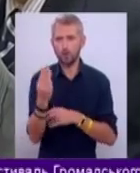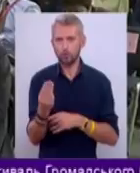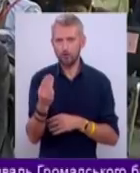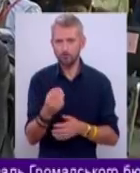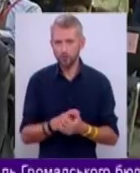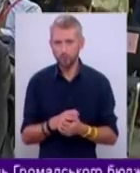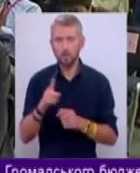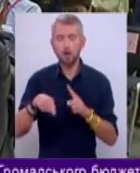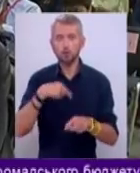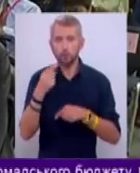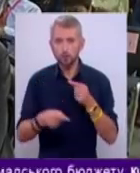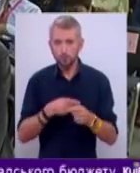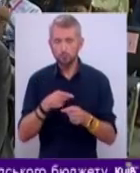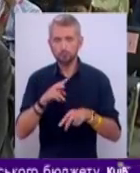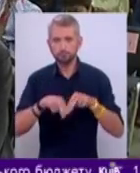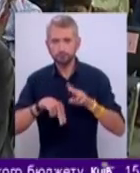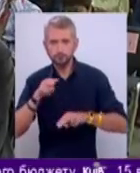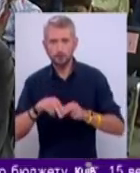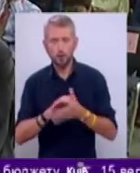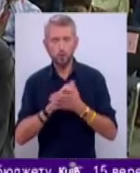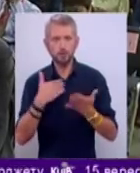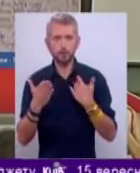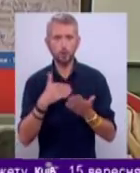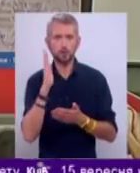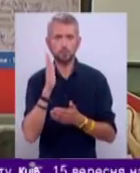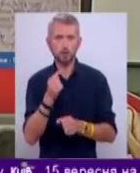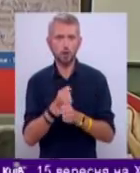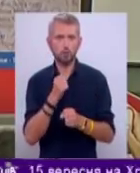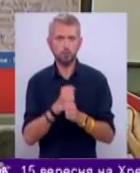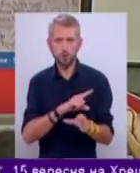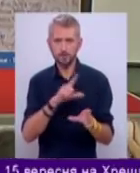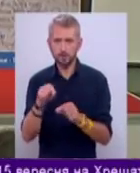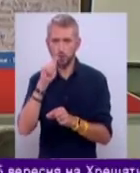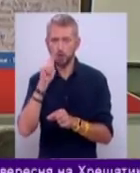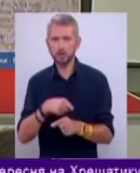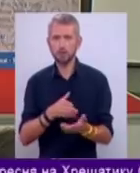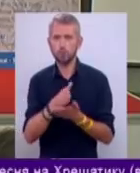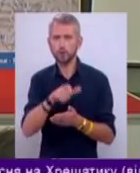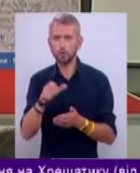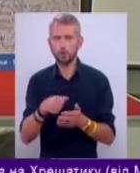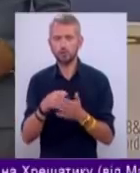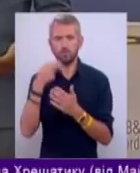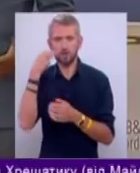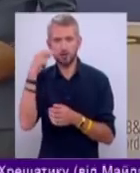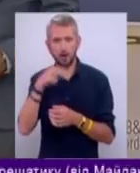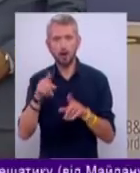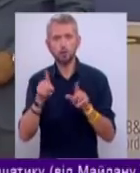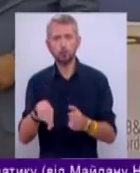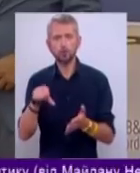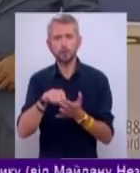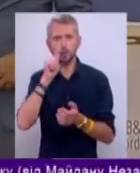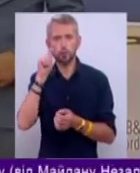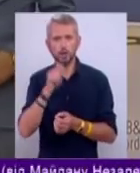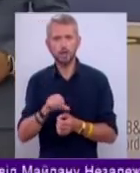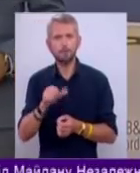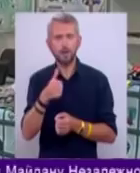Троєщину. Наступним кроком налагодження дружніх відносин стане робочий візит українських посадовців до Піднебесної, а також участь